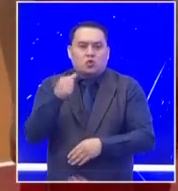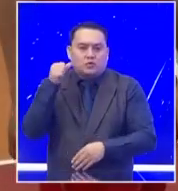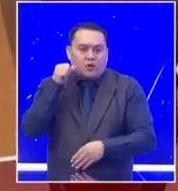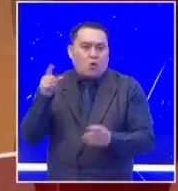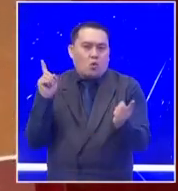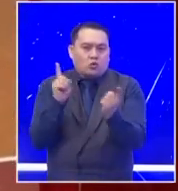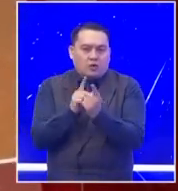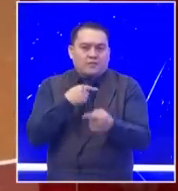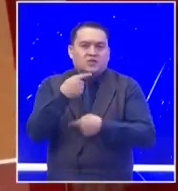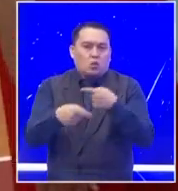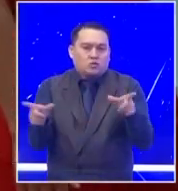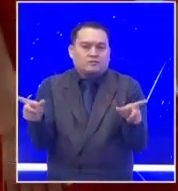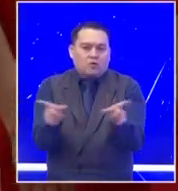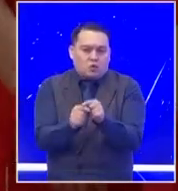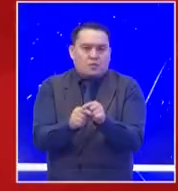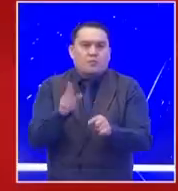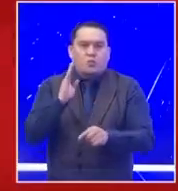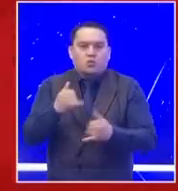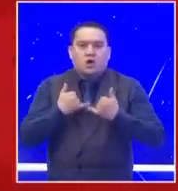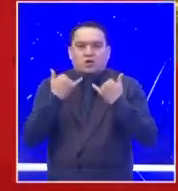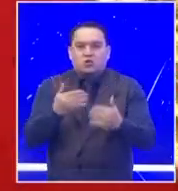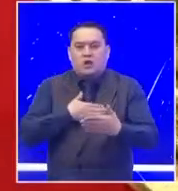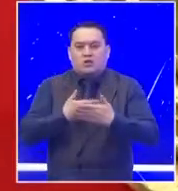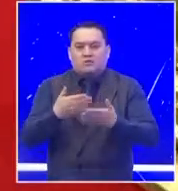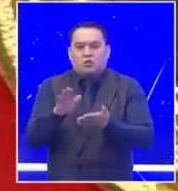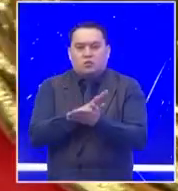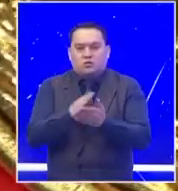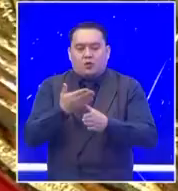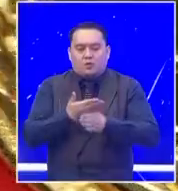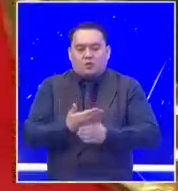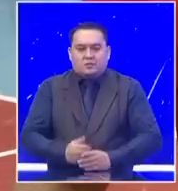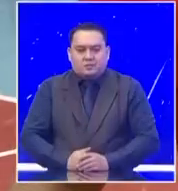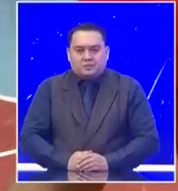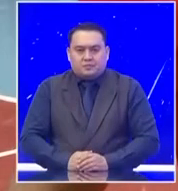года. Следует отметить, турнир приурочен к началу года волонтеров.